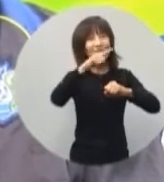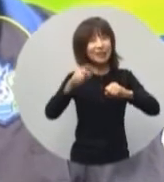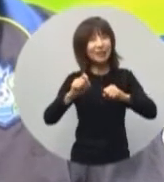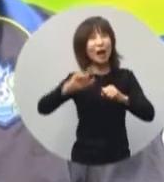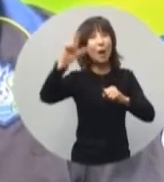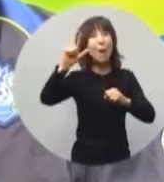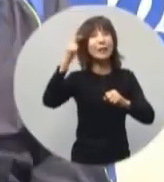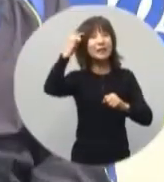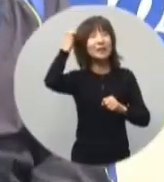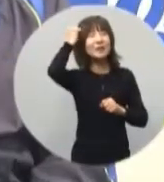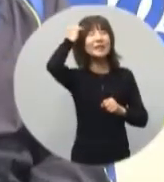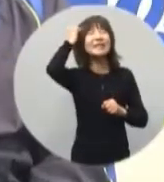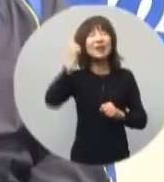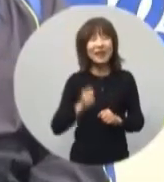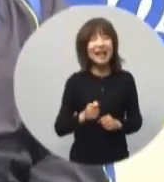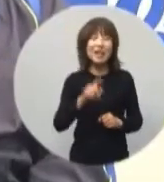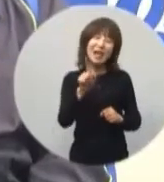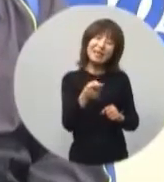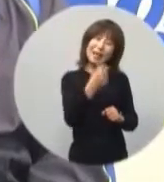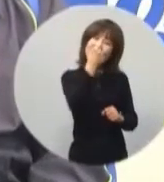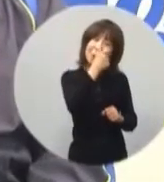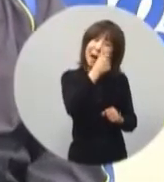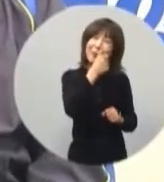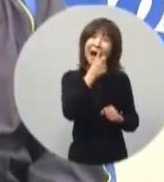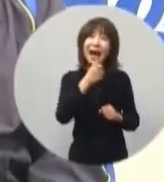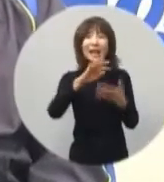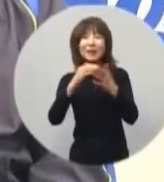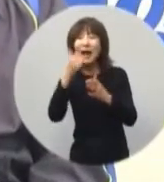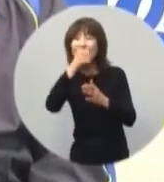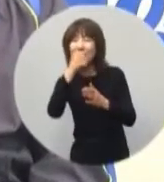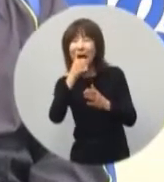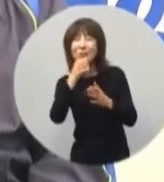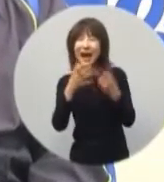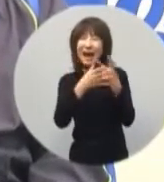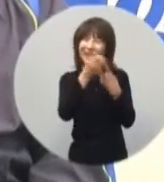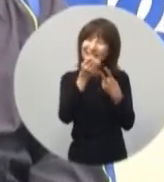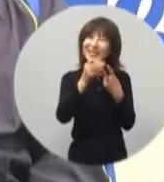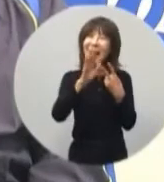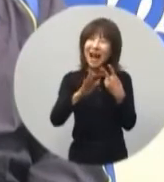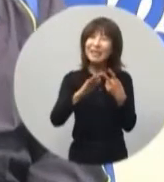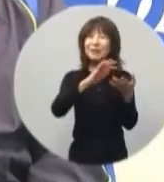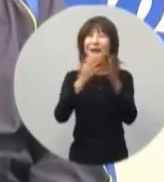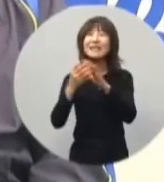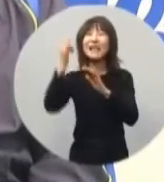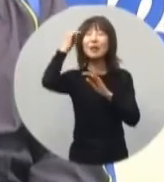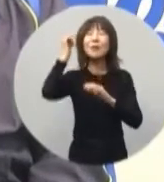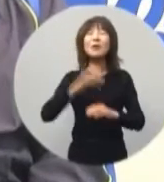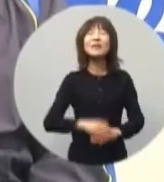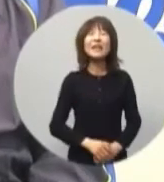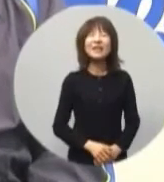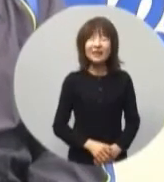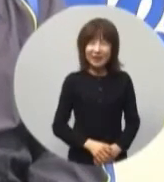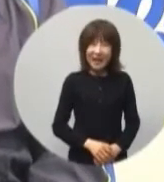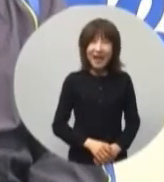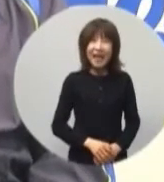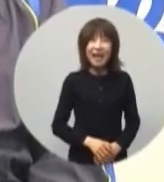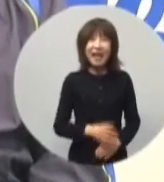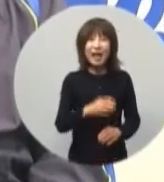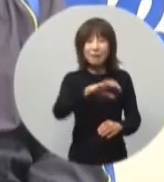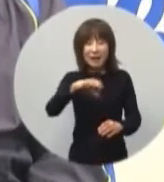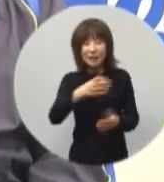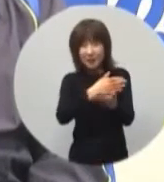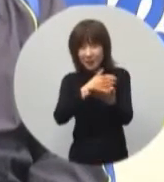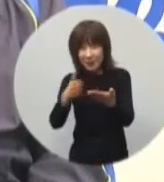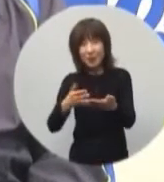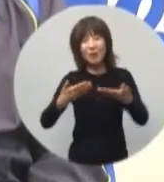。はい、適度に自然があって適度に都会があるみたいなそんな街だと思ってるんで、まあ、どこも本当になんか